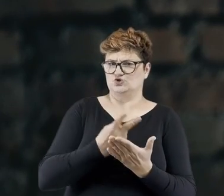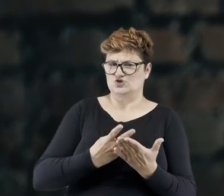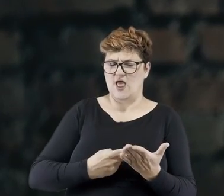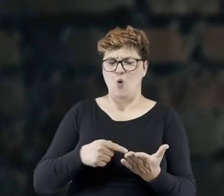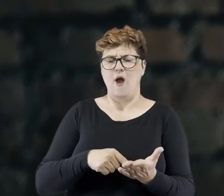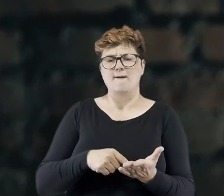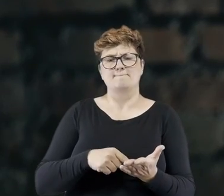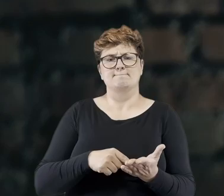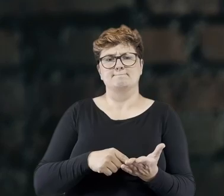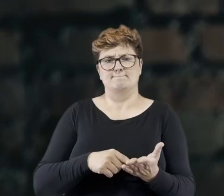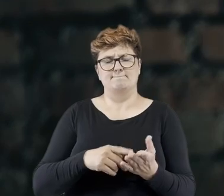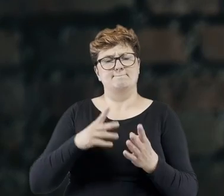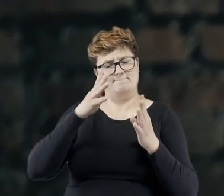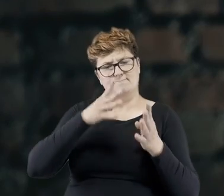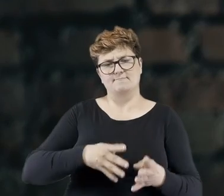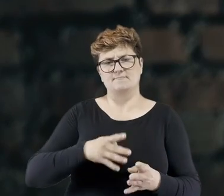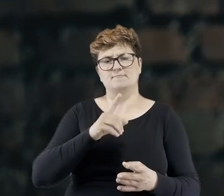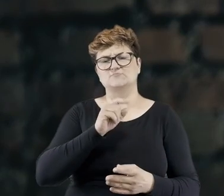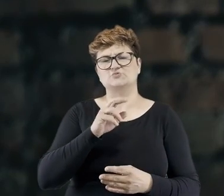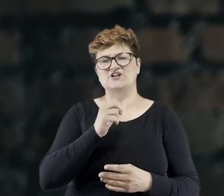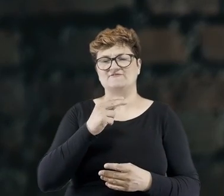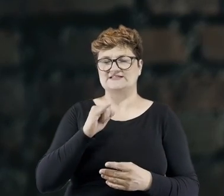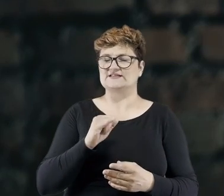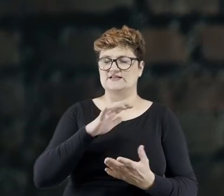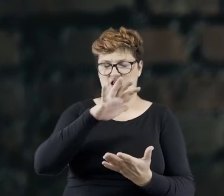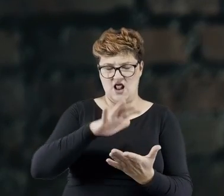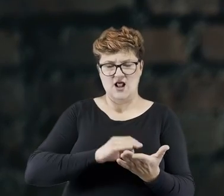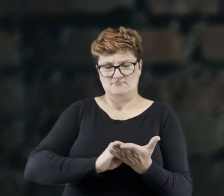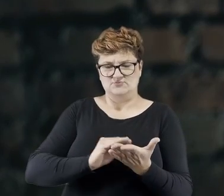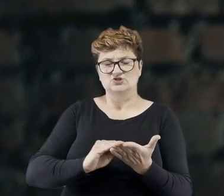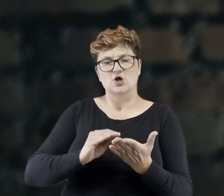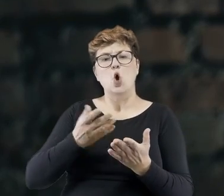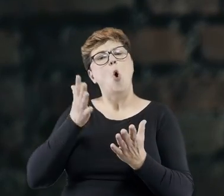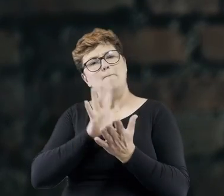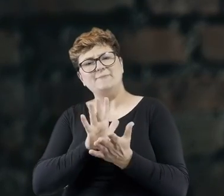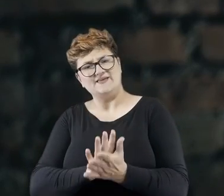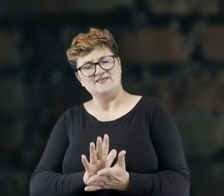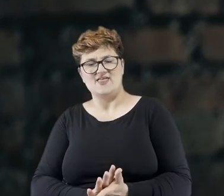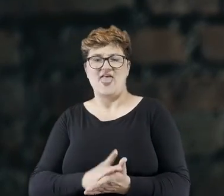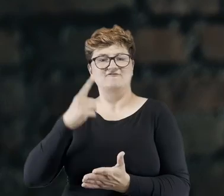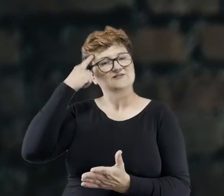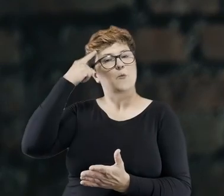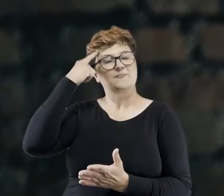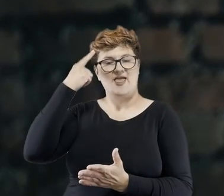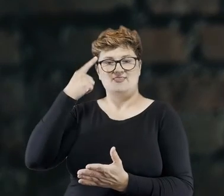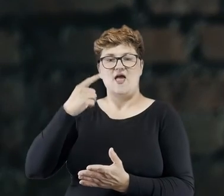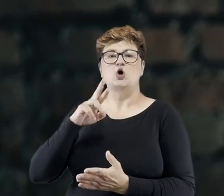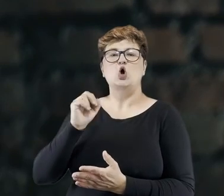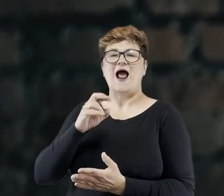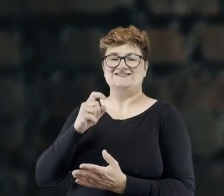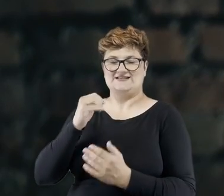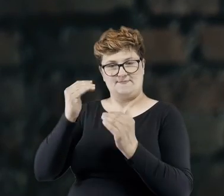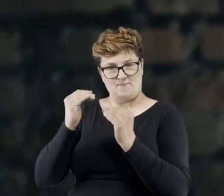dawno temu taki w biografii Przybyszewskiego taki zbiór opinii o nim i wspomnień, który